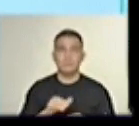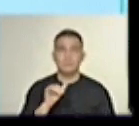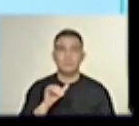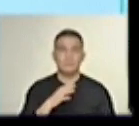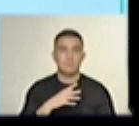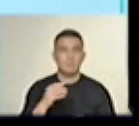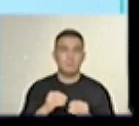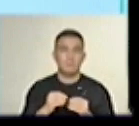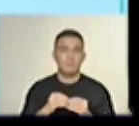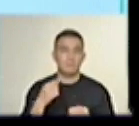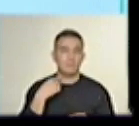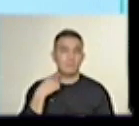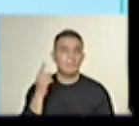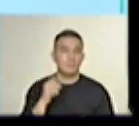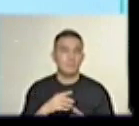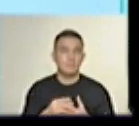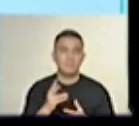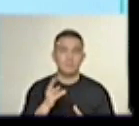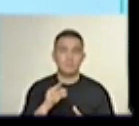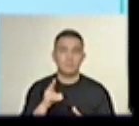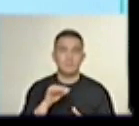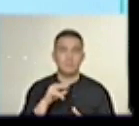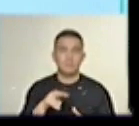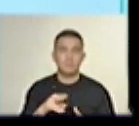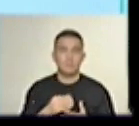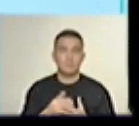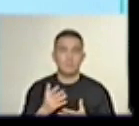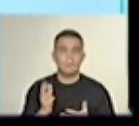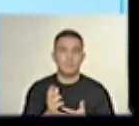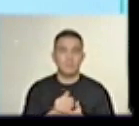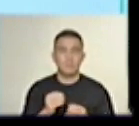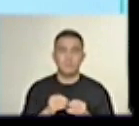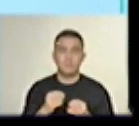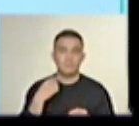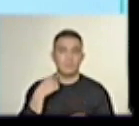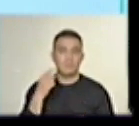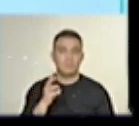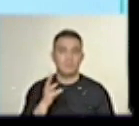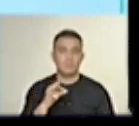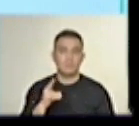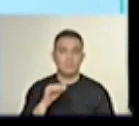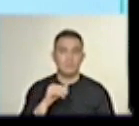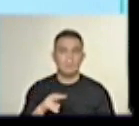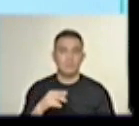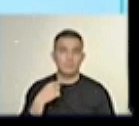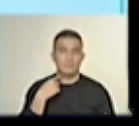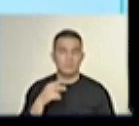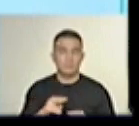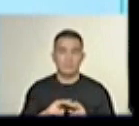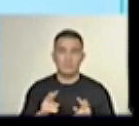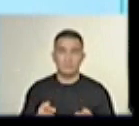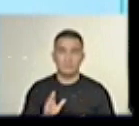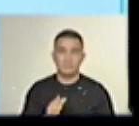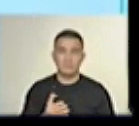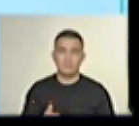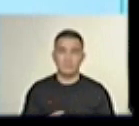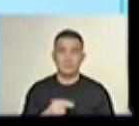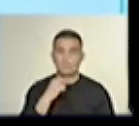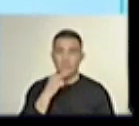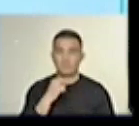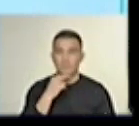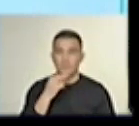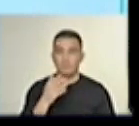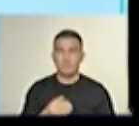sonini modulini topamiz. Demak, 10 sonining moduli 10 ga teng. E'tibor bering,